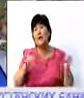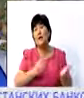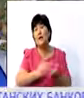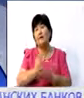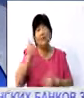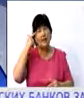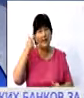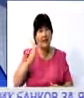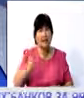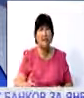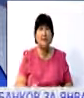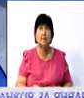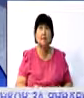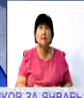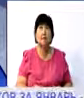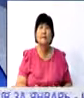функциональной грамотности.